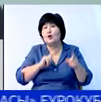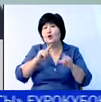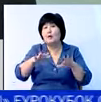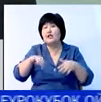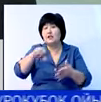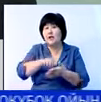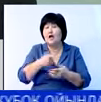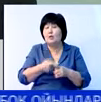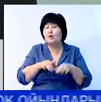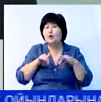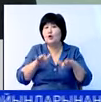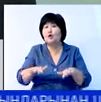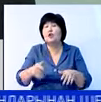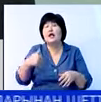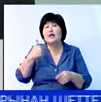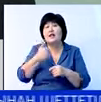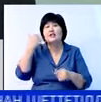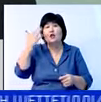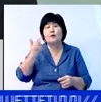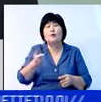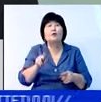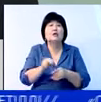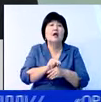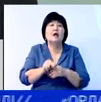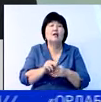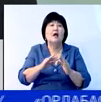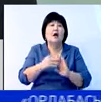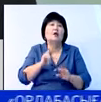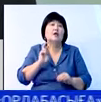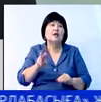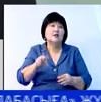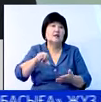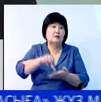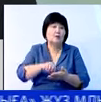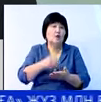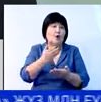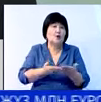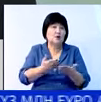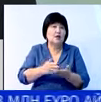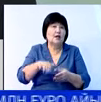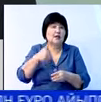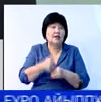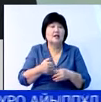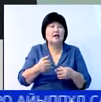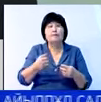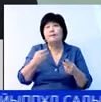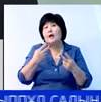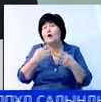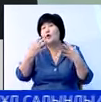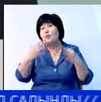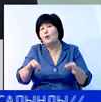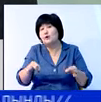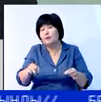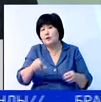шараны ұйымдастыруымыздың негізгі мақсаты осы пробация, аудандық пробация бөлімшесінің ұсынысы негізінде бас бостандығынан шектеу